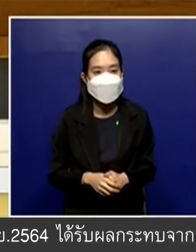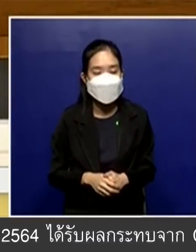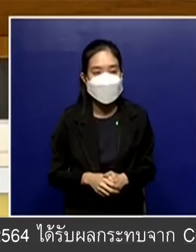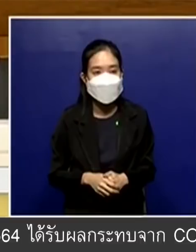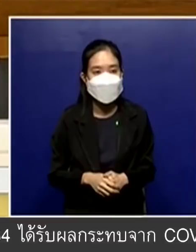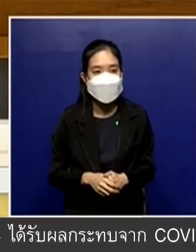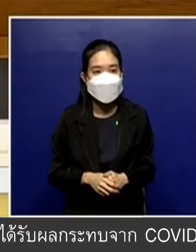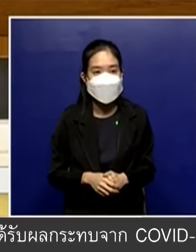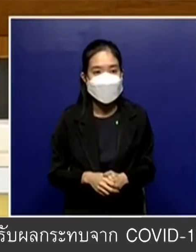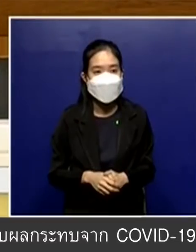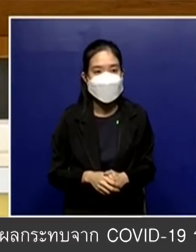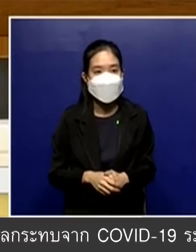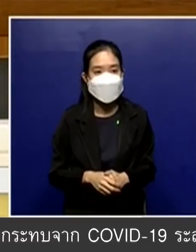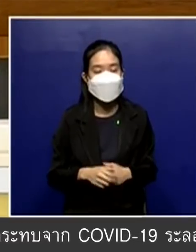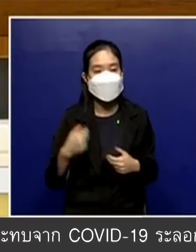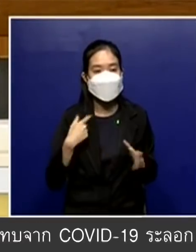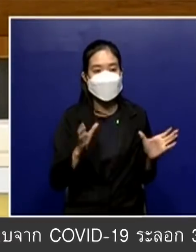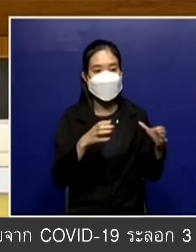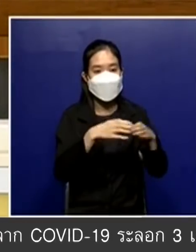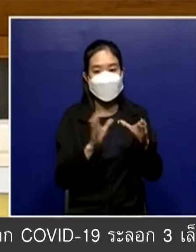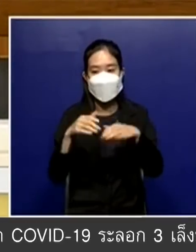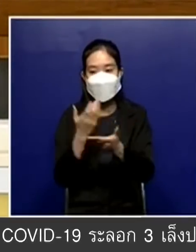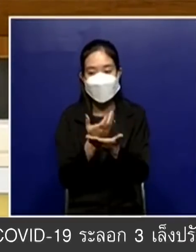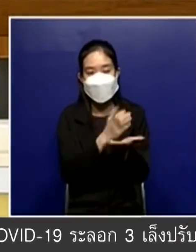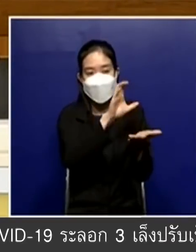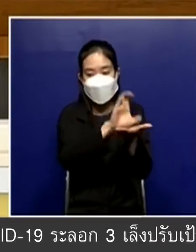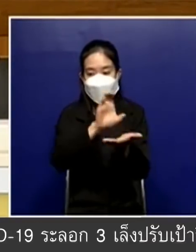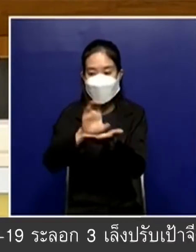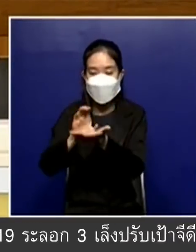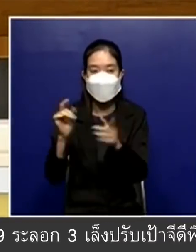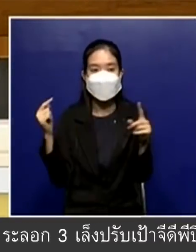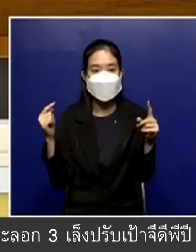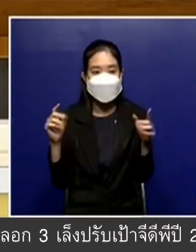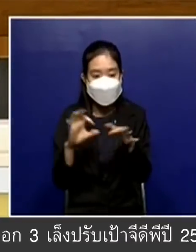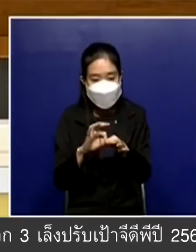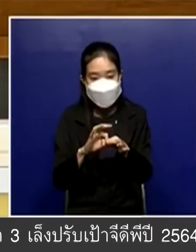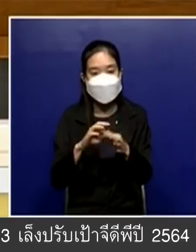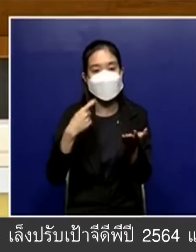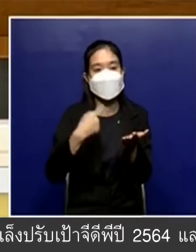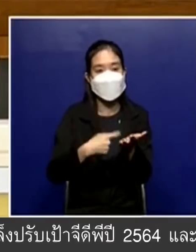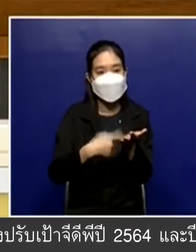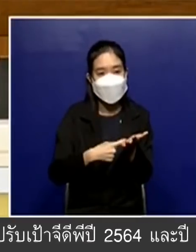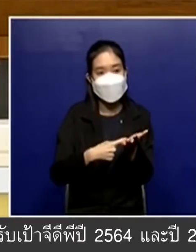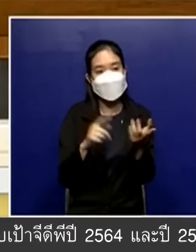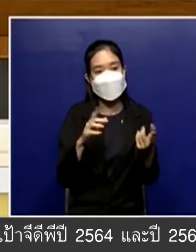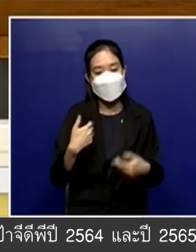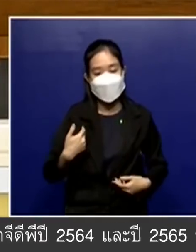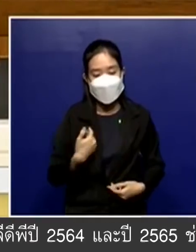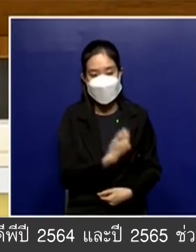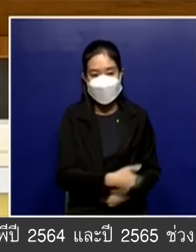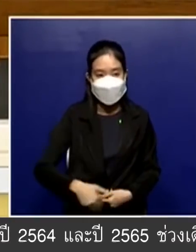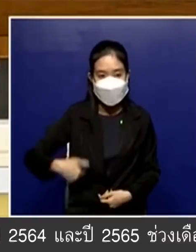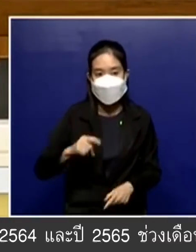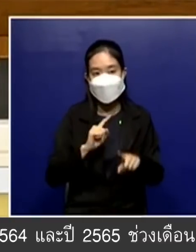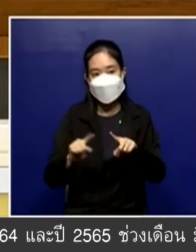ของกองทุนภายใต้สังกัดกระทรวงสาธารณสุขอีก3กองทุนนะครับกองทุนหลักประกันสุขภาพแห่งชาติกองทุนการแพทย์ฉุกเฉินกองทุนภูมิปัญญาการแพทย์แผน